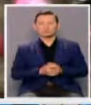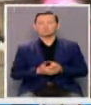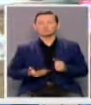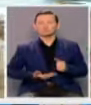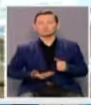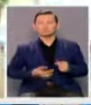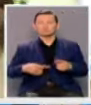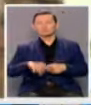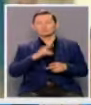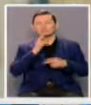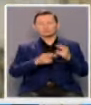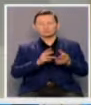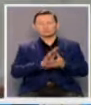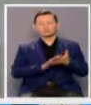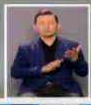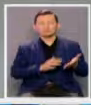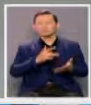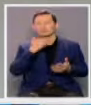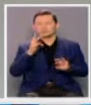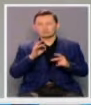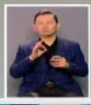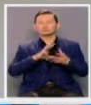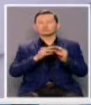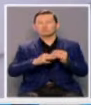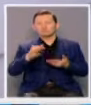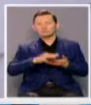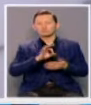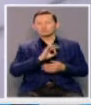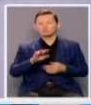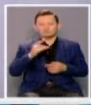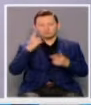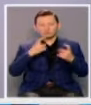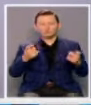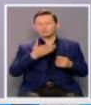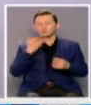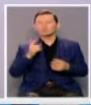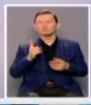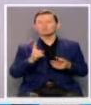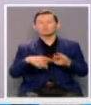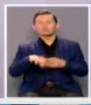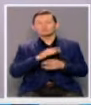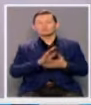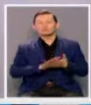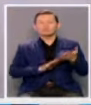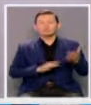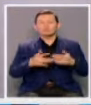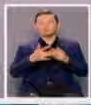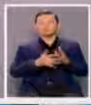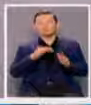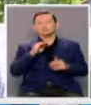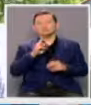Жители несколько раз обращались в различные инстанции, но вразумительного ответа ниоткуда не получили. Мы же, в свою очередь, обратились в городской отдел